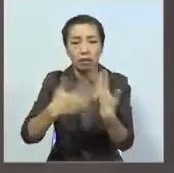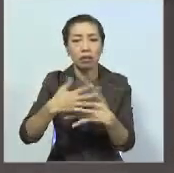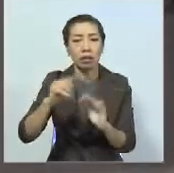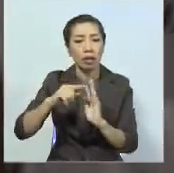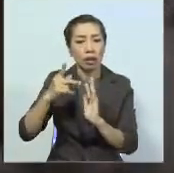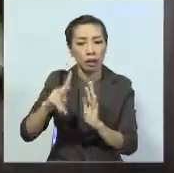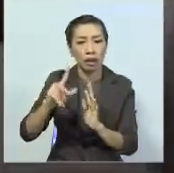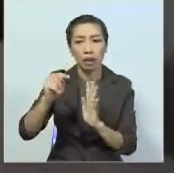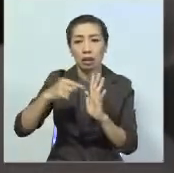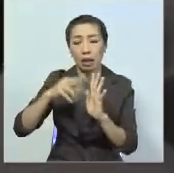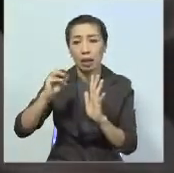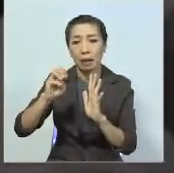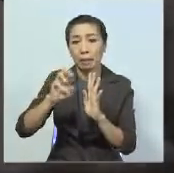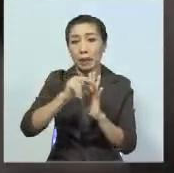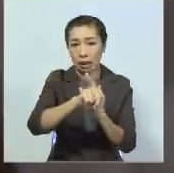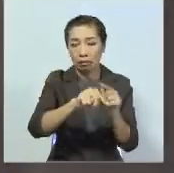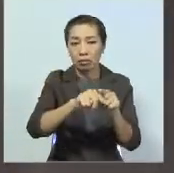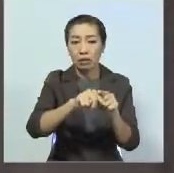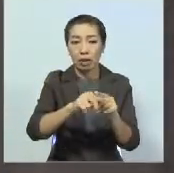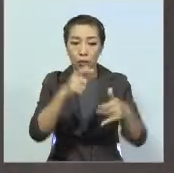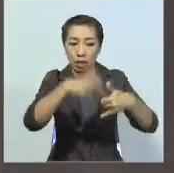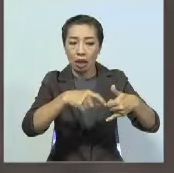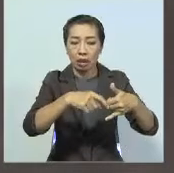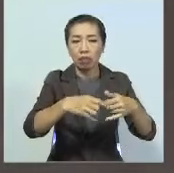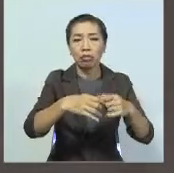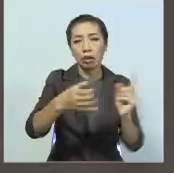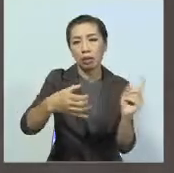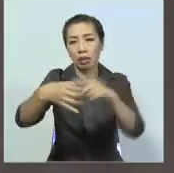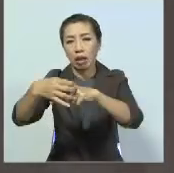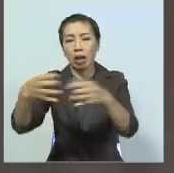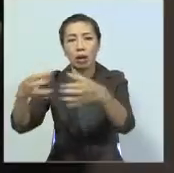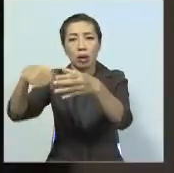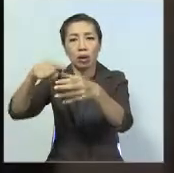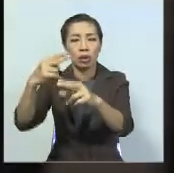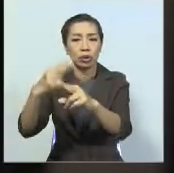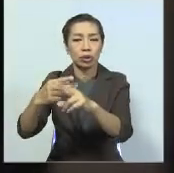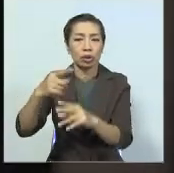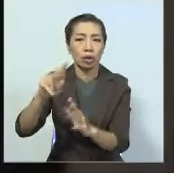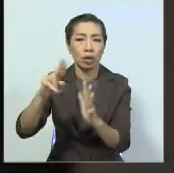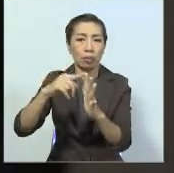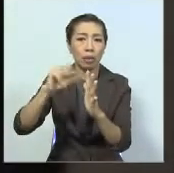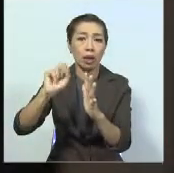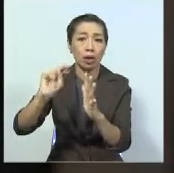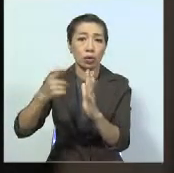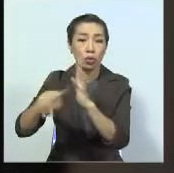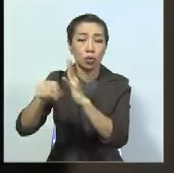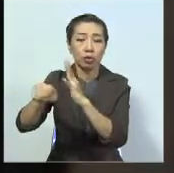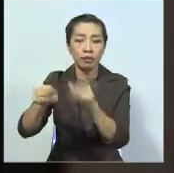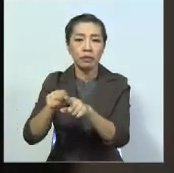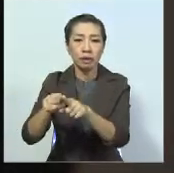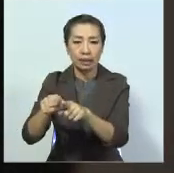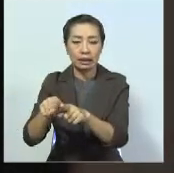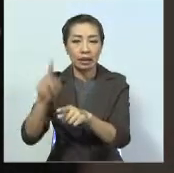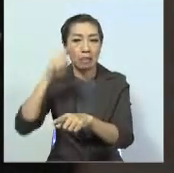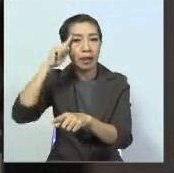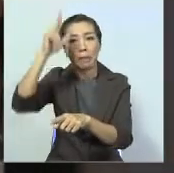าเป็นหนึ่งในเครือข่ายยาเสพติดของนายประสงค์หรือว่าจ๊ะมณีจิตนะคะนายจ๊ะเนี่ยเขาจะใช้ PR หรือว่าพิตตี้สาวสว